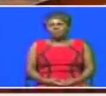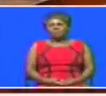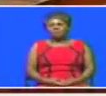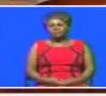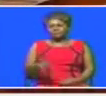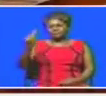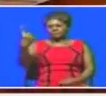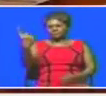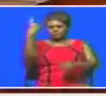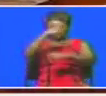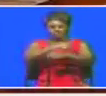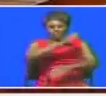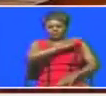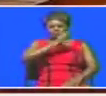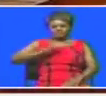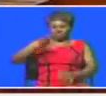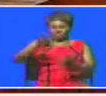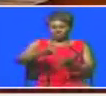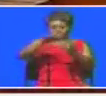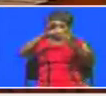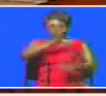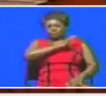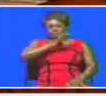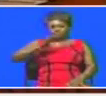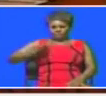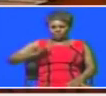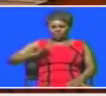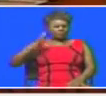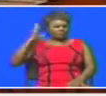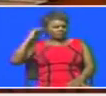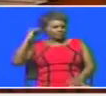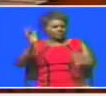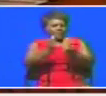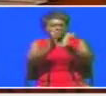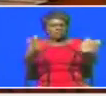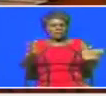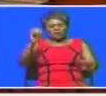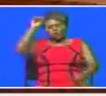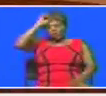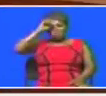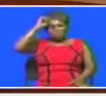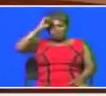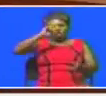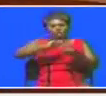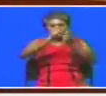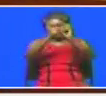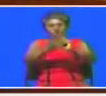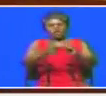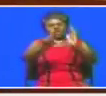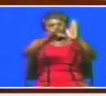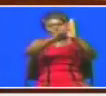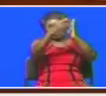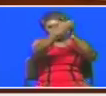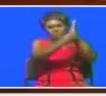Siku ya kwanza kwa kamati ya pamoja iliyobuniwa kupokea maoni ya Wakenya kuhusu mswada tata wa kurekebisha baadhi ya vipengee